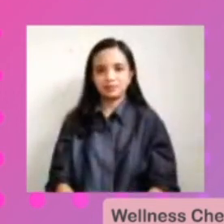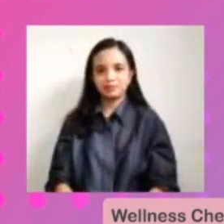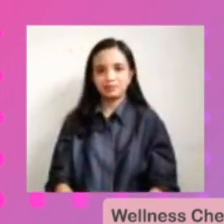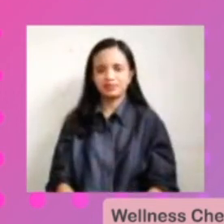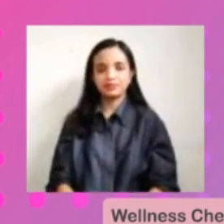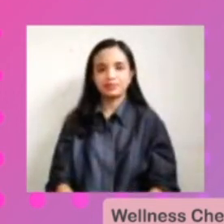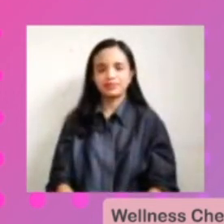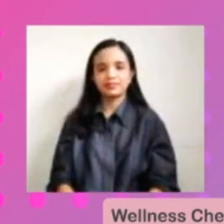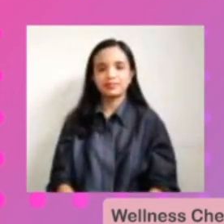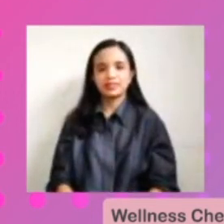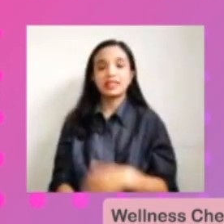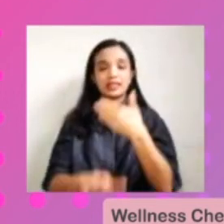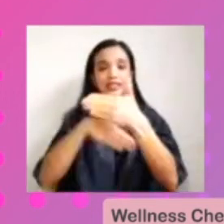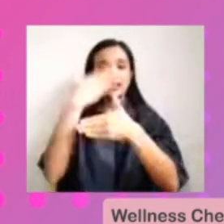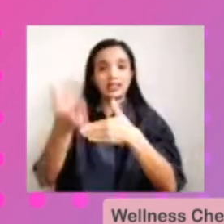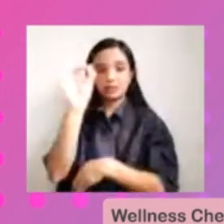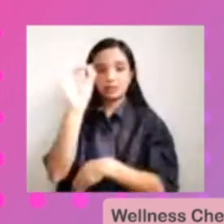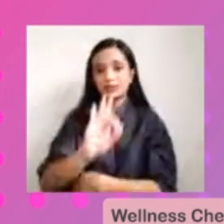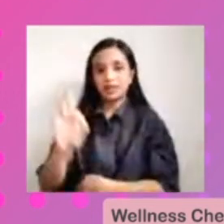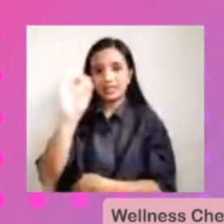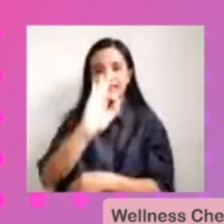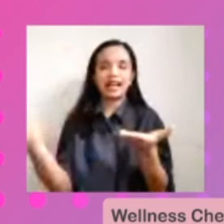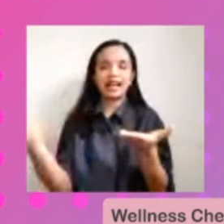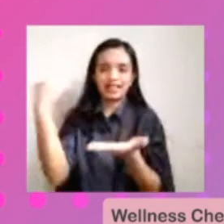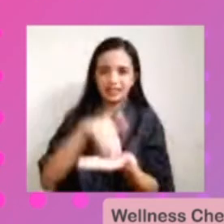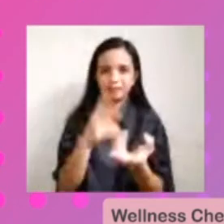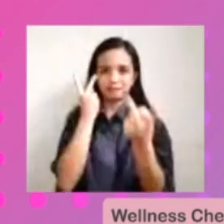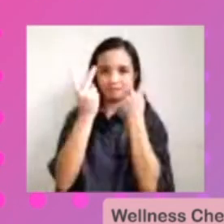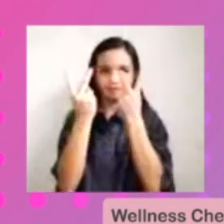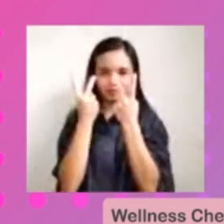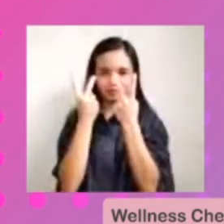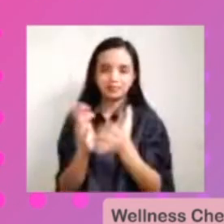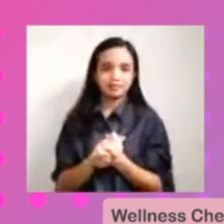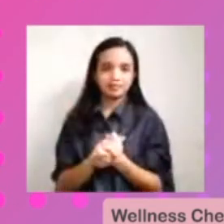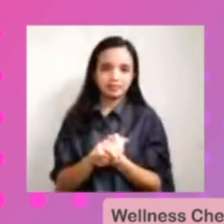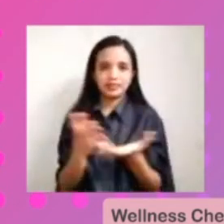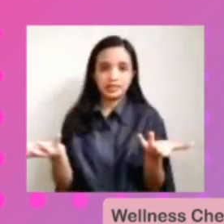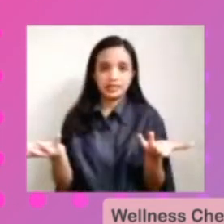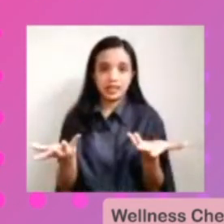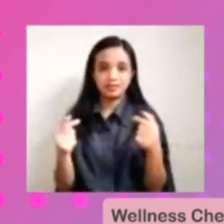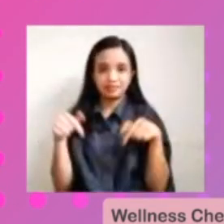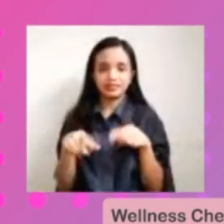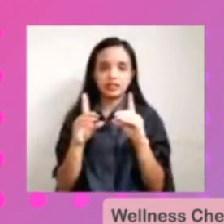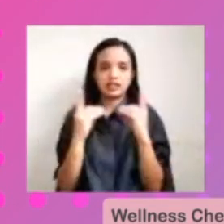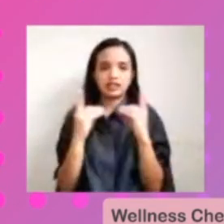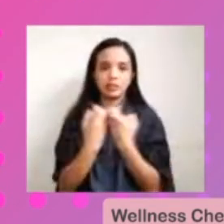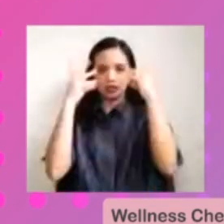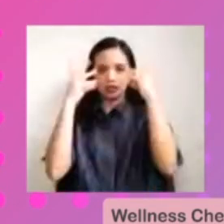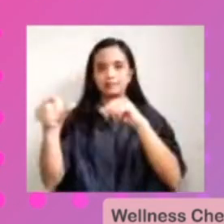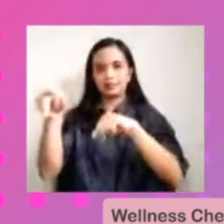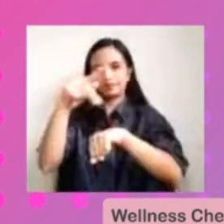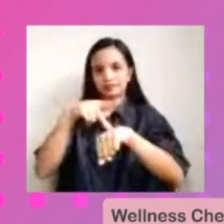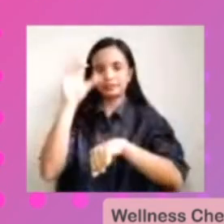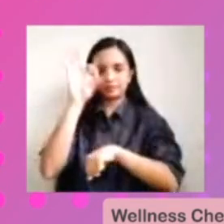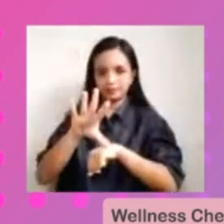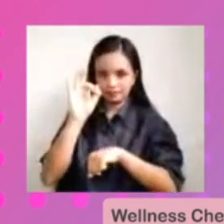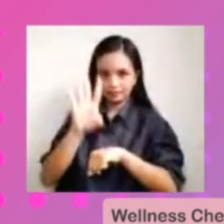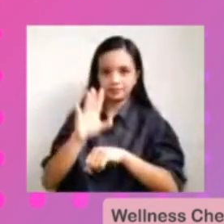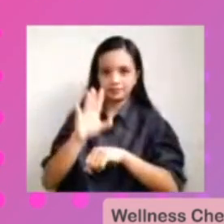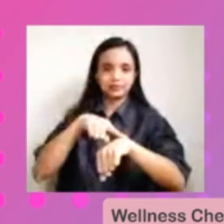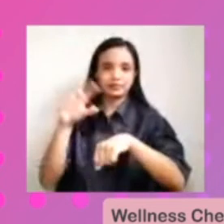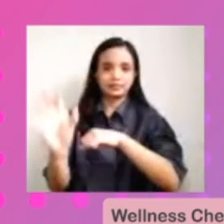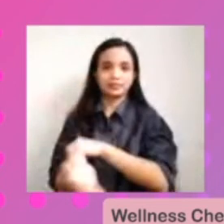storytelling session on child protection naman. And ito po, every Wednesday po yung kaginahawahan natin for DepEd Top Leaders. And